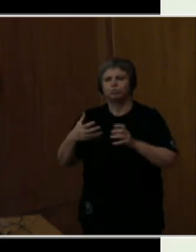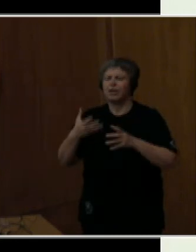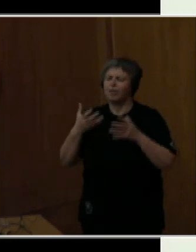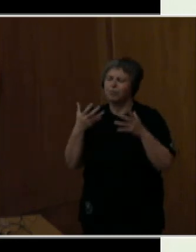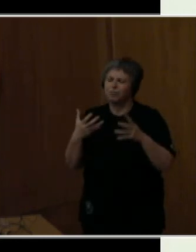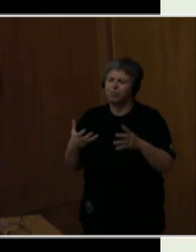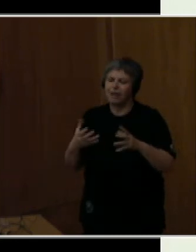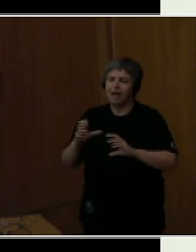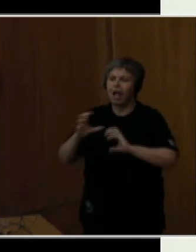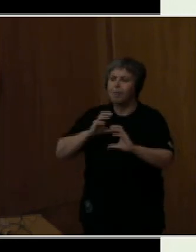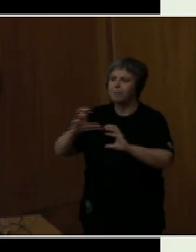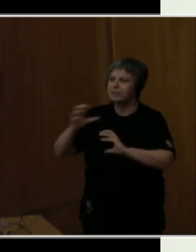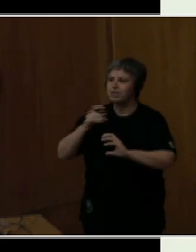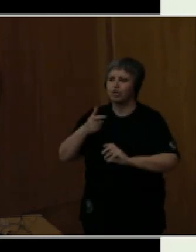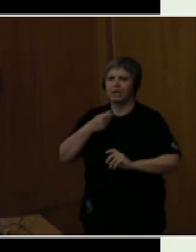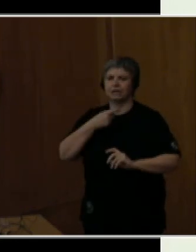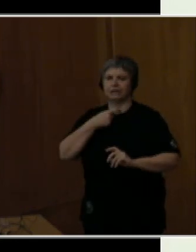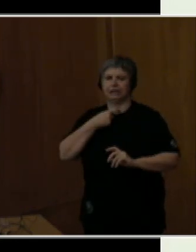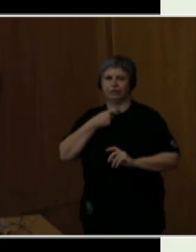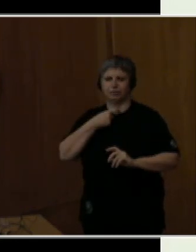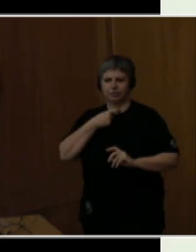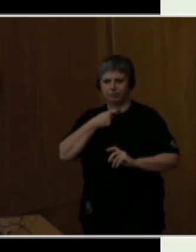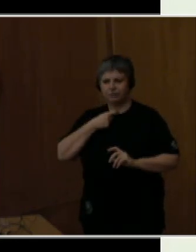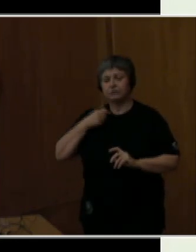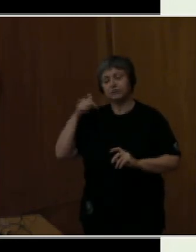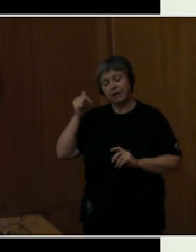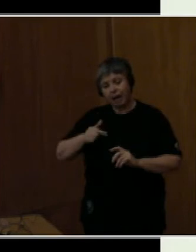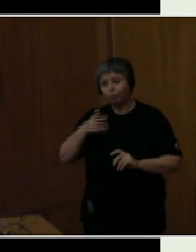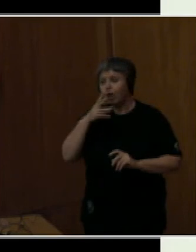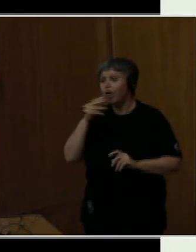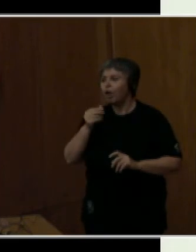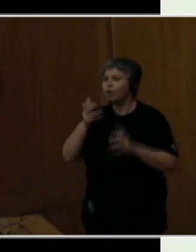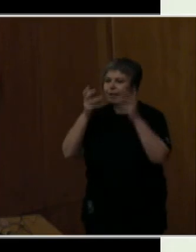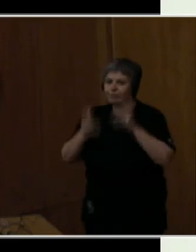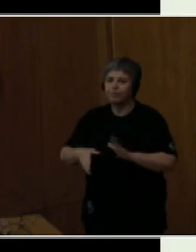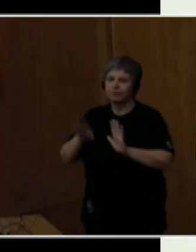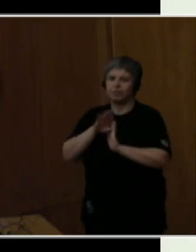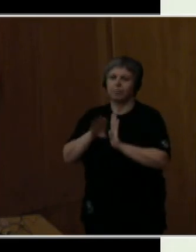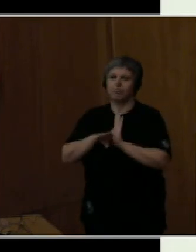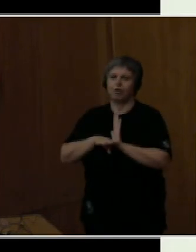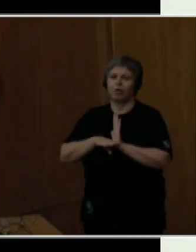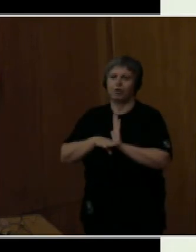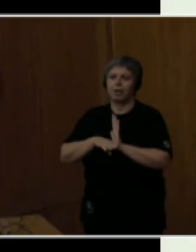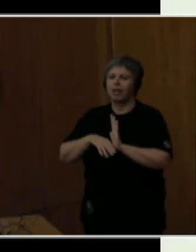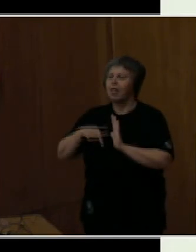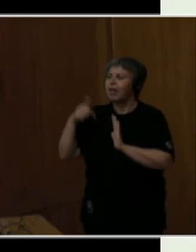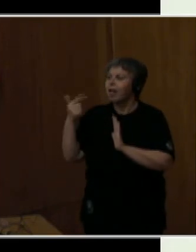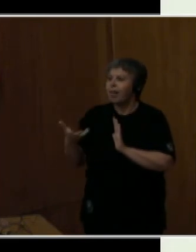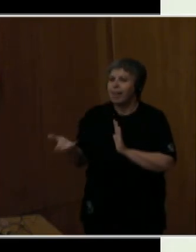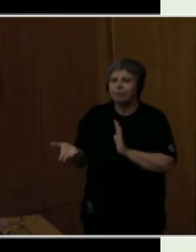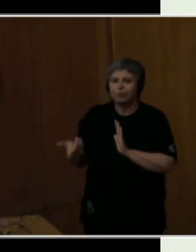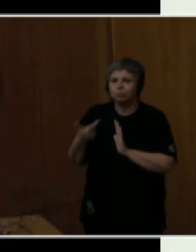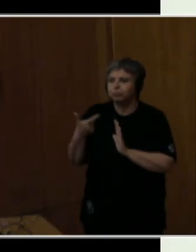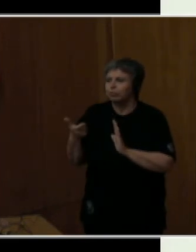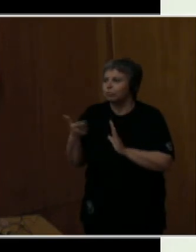Πρακτικά, όπως καταλαβαίνετε, λόγω και της μεγάλης χωρητικότητας, η μεγάλη ανάγκη για χωρητικότητα ήταν ακριβώς εκεί,